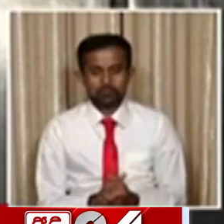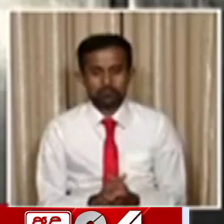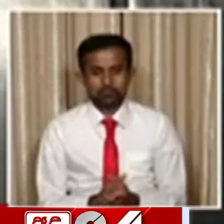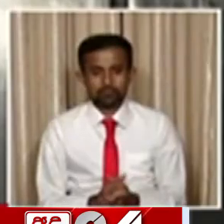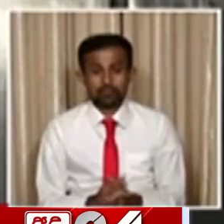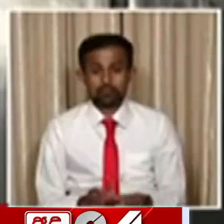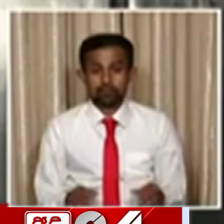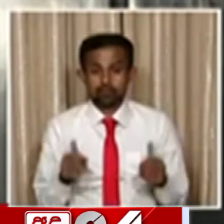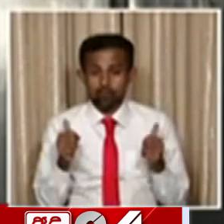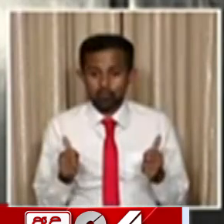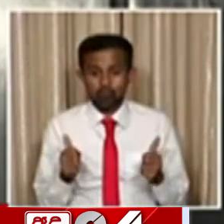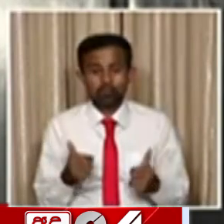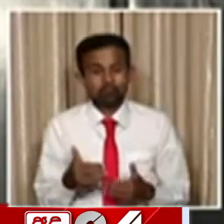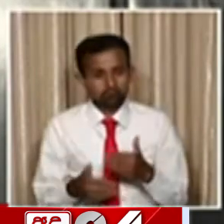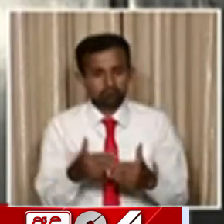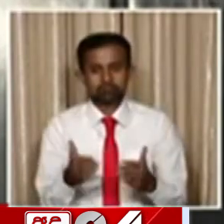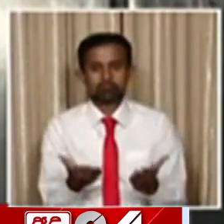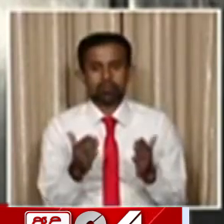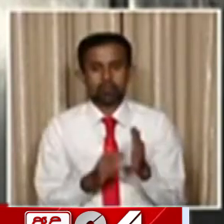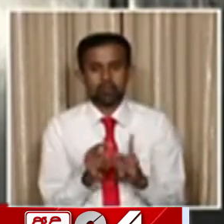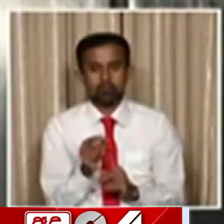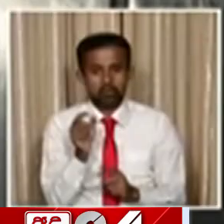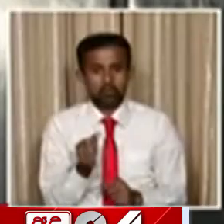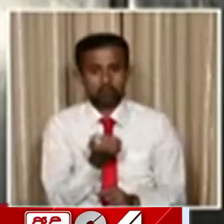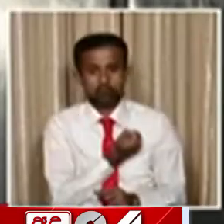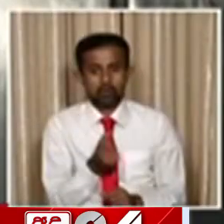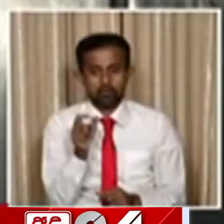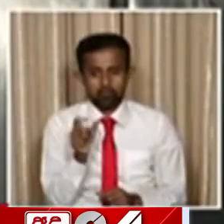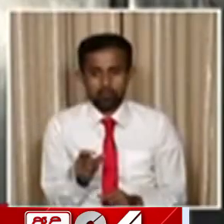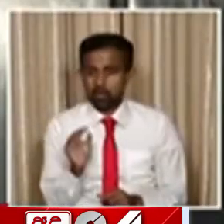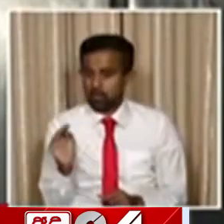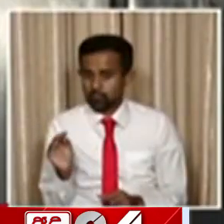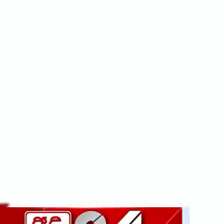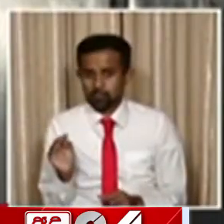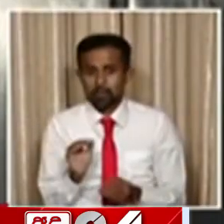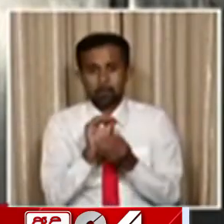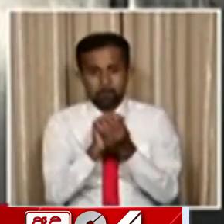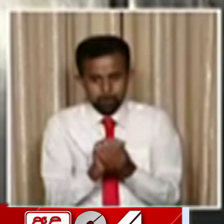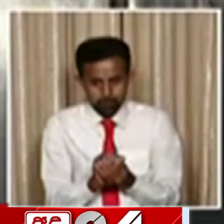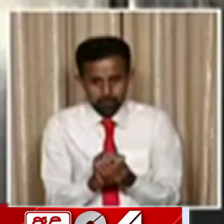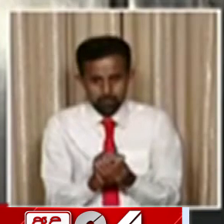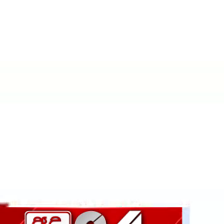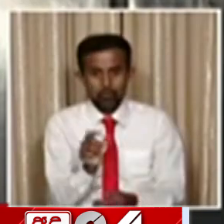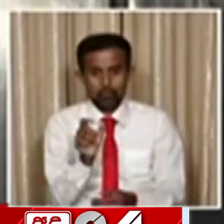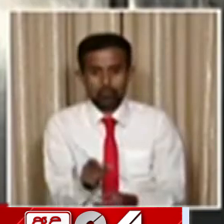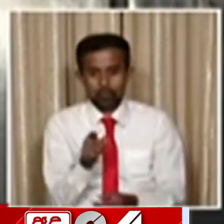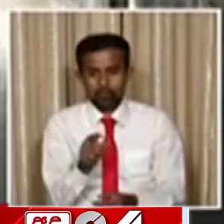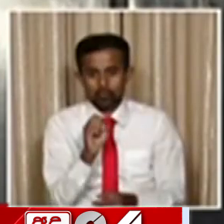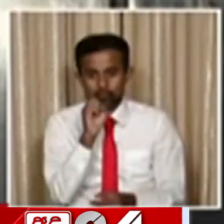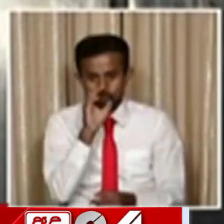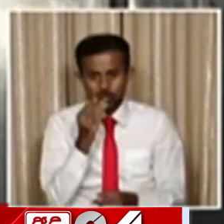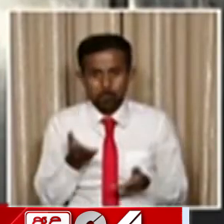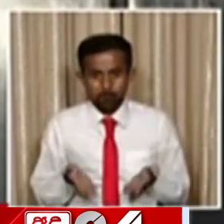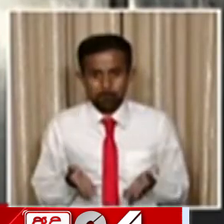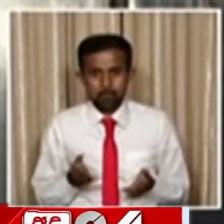කොහොම හොඳ ගමනක් තියෙන අමාත්‍යවරයෙක් දක්ෂ අමාත්‍යවරයෙක් නමුත් ගරු අමාත්‍යතුමනි පරිස්සමින් ඔබතුමාට මම උදේ මෙතන ඉන්නකොට